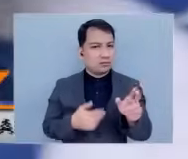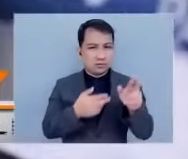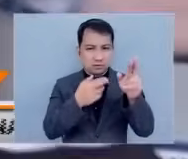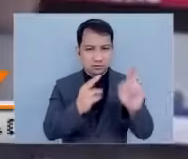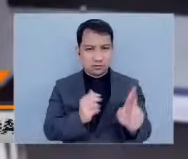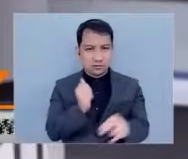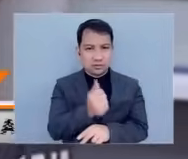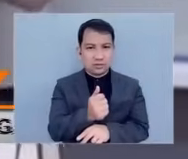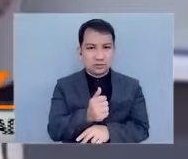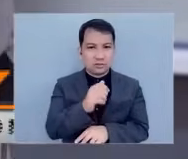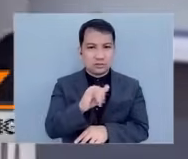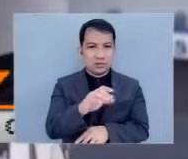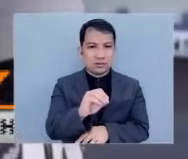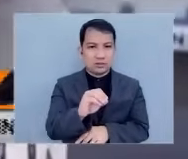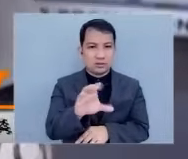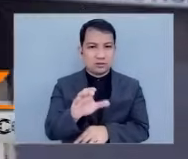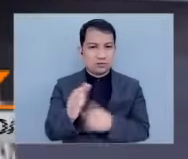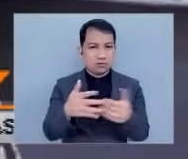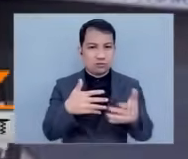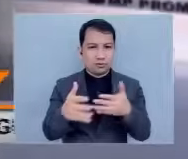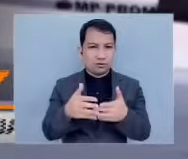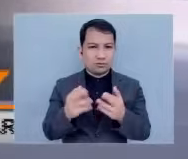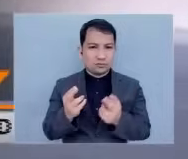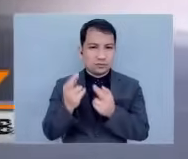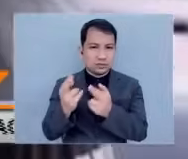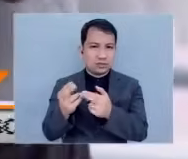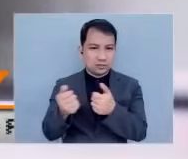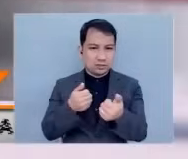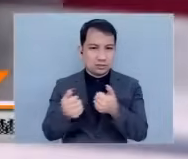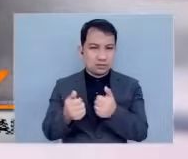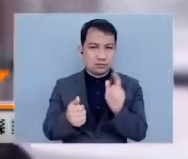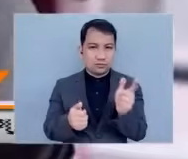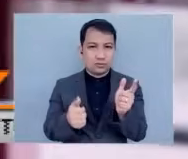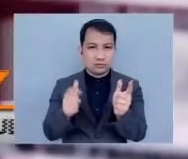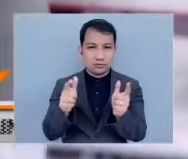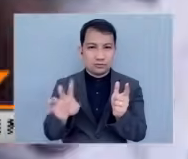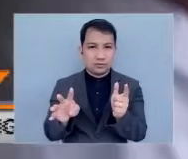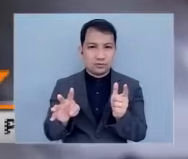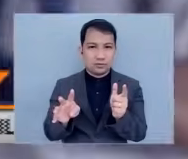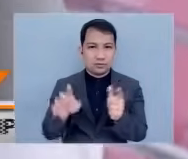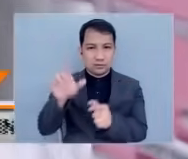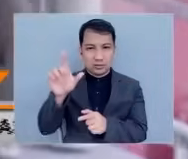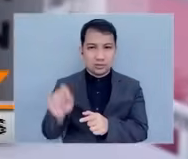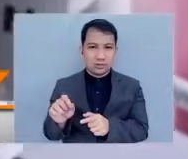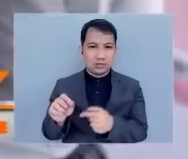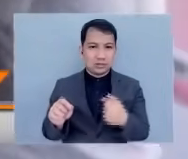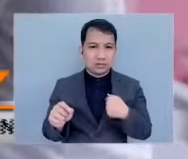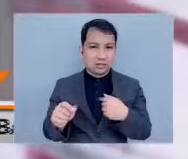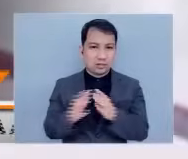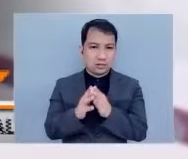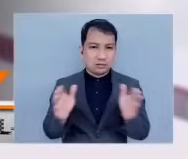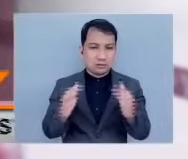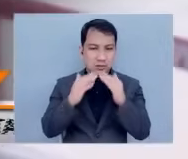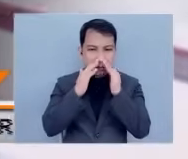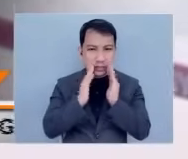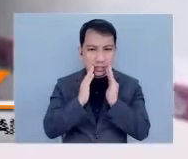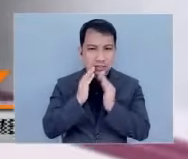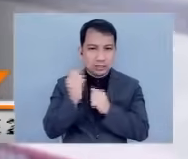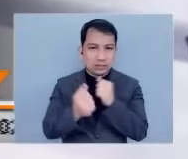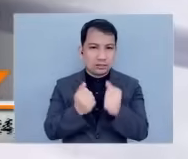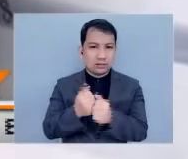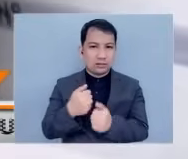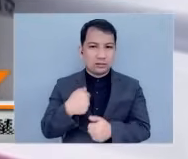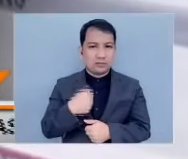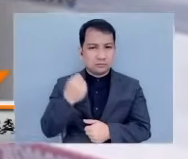IOC regarding my request to compete in the 2024 Paris Olympics. While I am very saddened and disappointed, I understand and